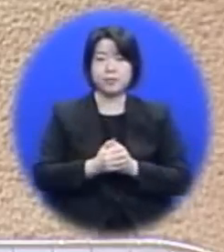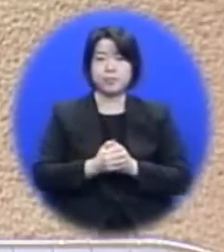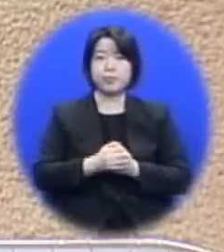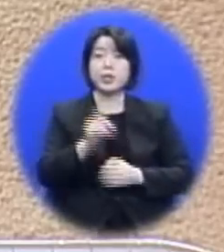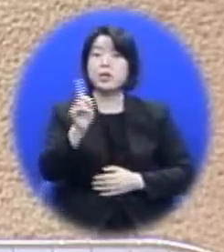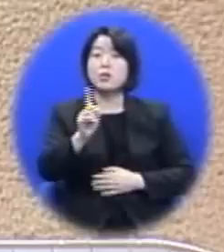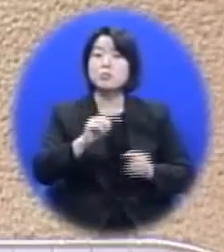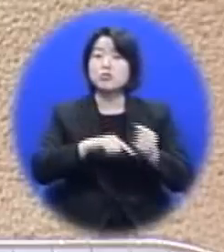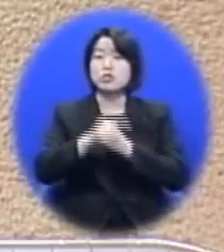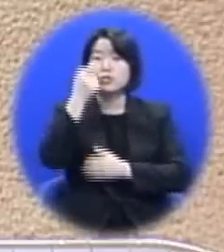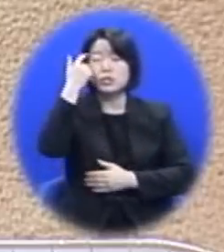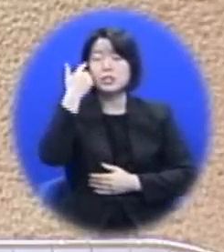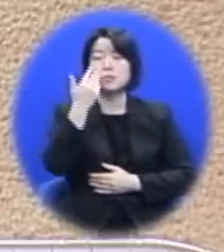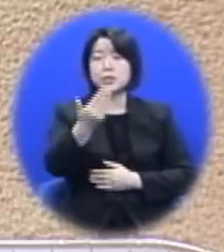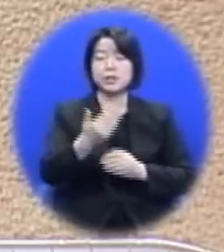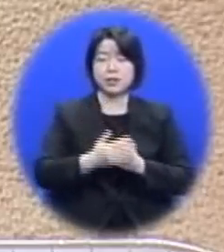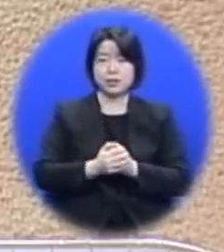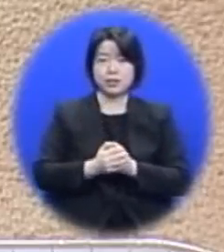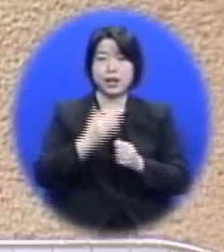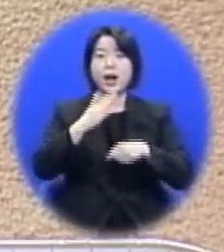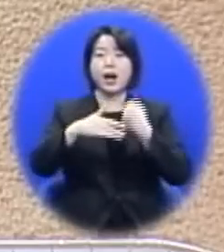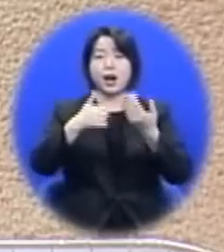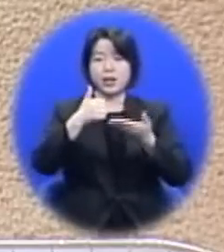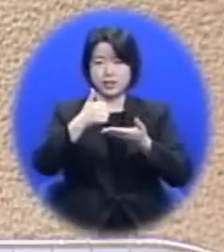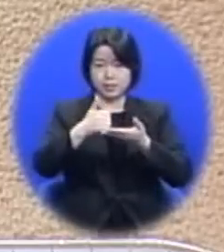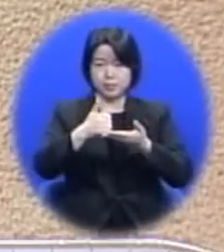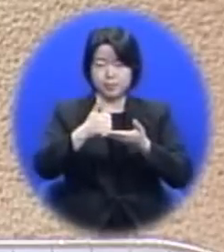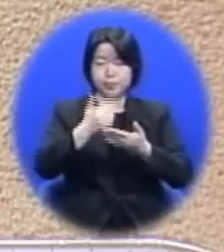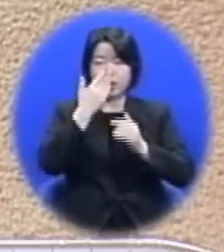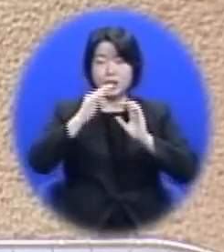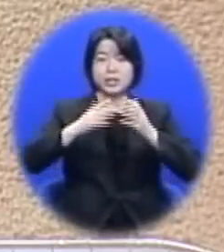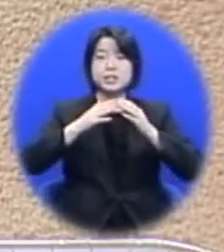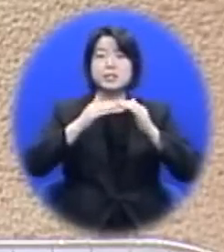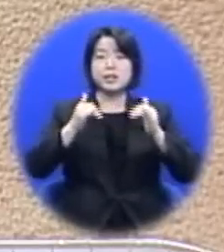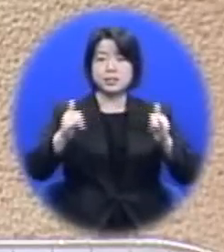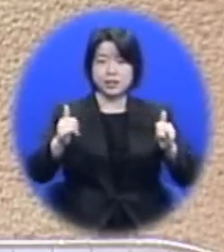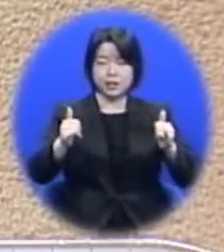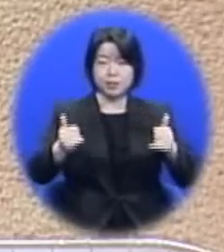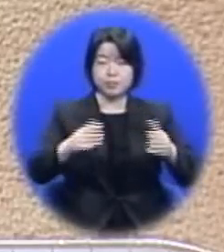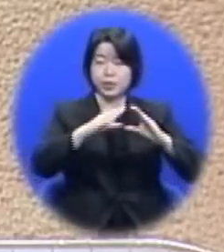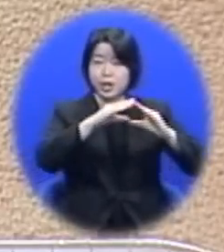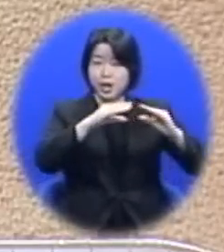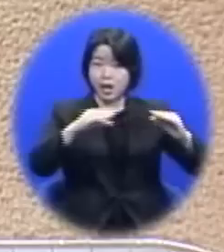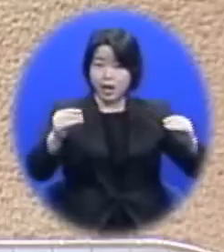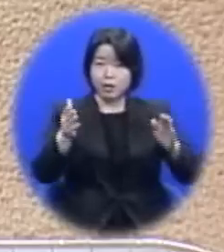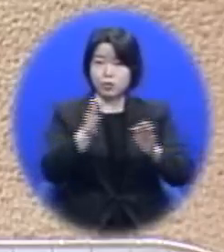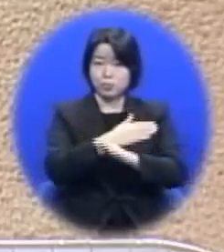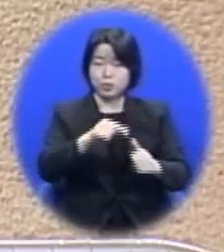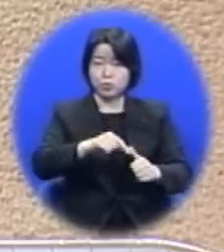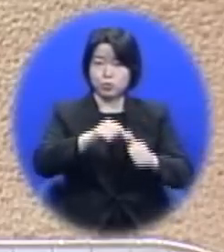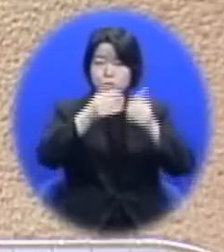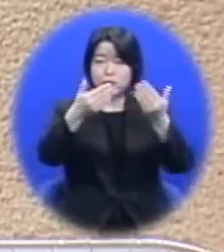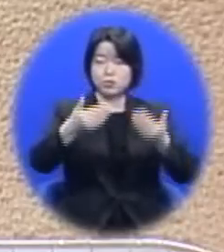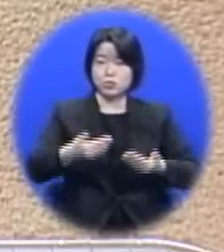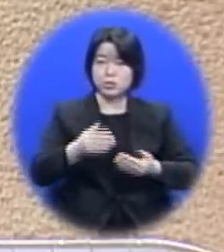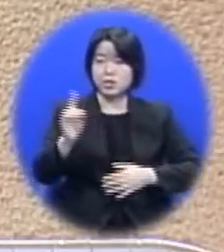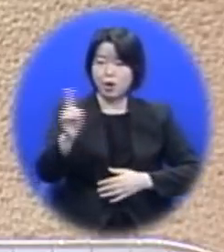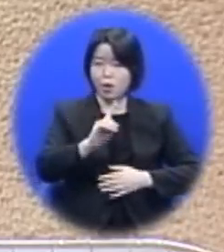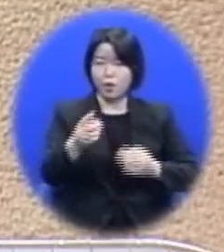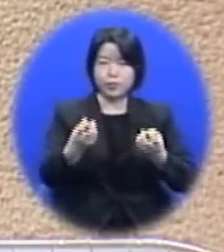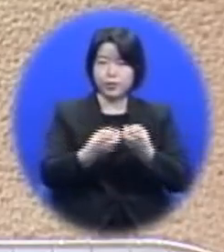무슨 뜻이죠? 하나님, 이스라엘 백성들을 애굽에서 구원해 내실 때 어떻게